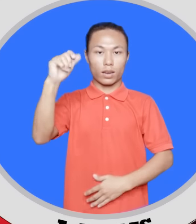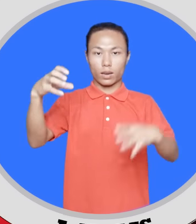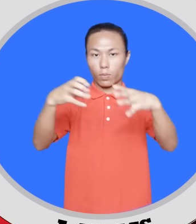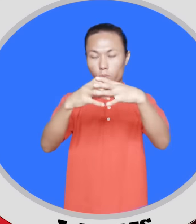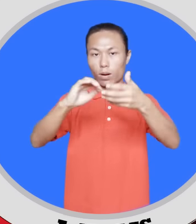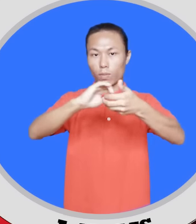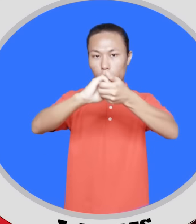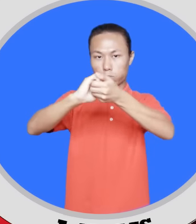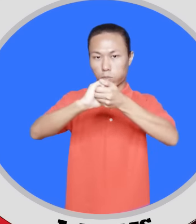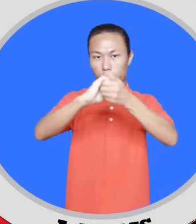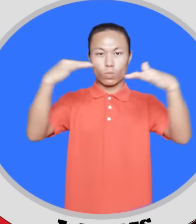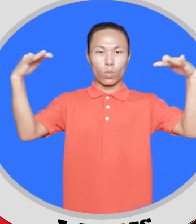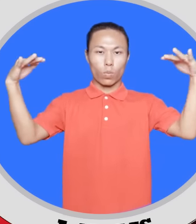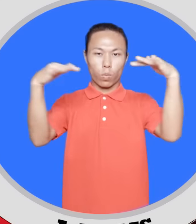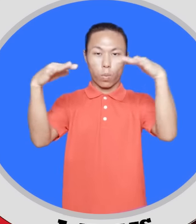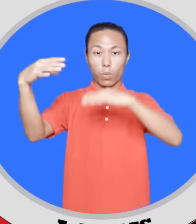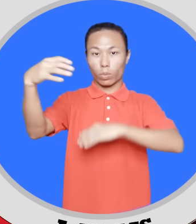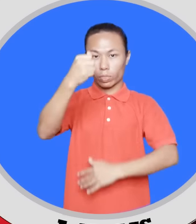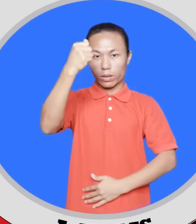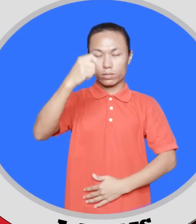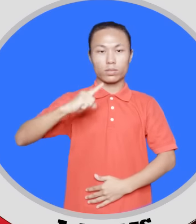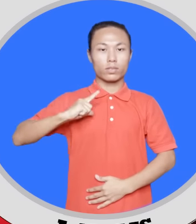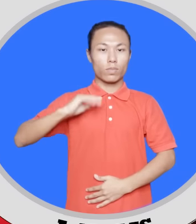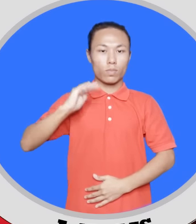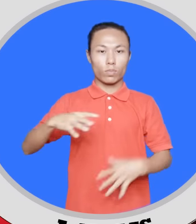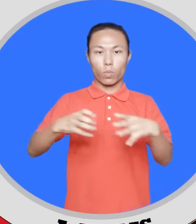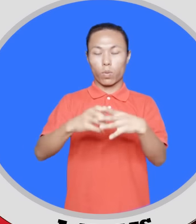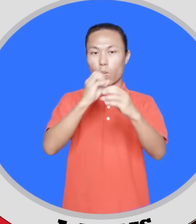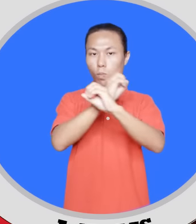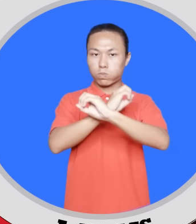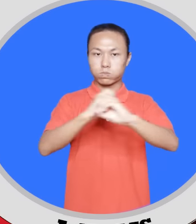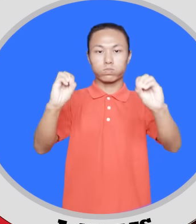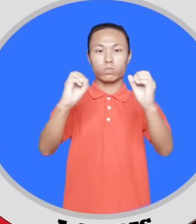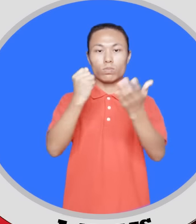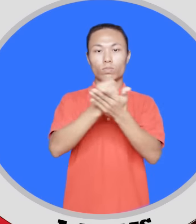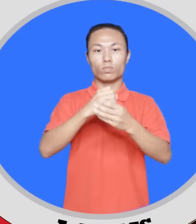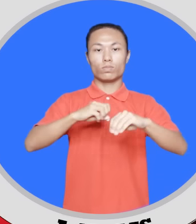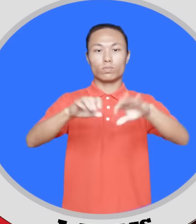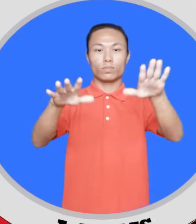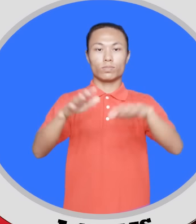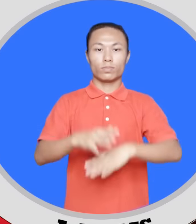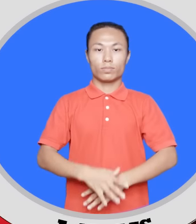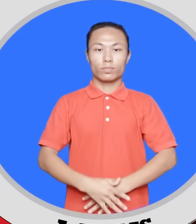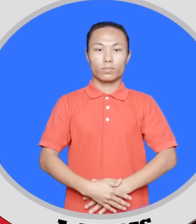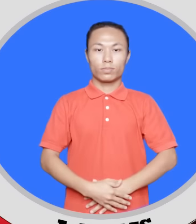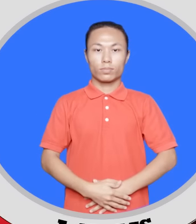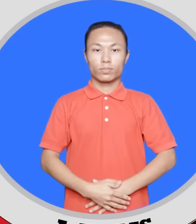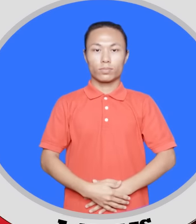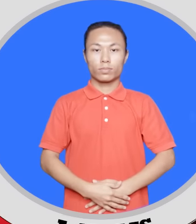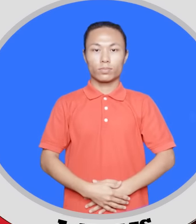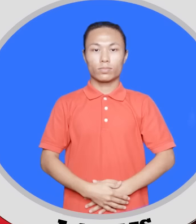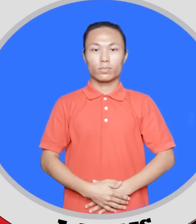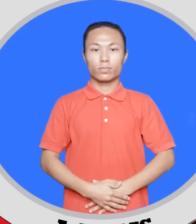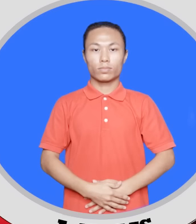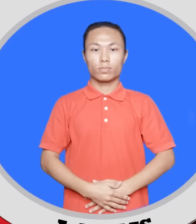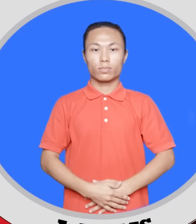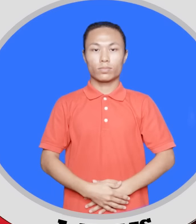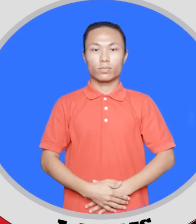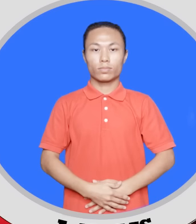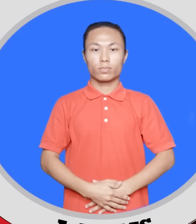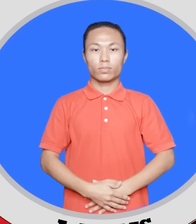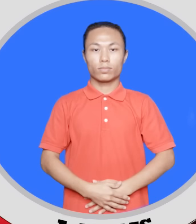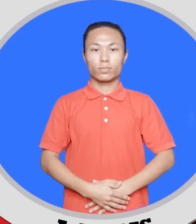တလေးနဲ့ TNLA ဦးဆောင်တဲ့မဟာမိတ်တပ်တွေကအပြည့်အဝထိန်းချုပ်ထားနိုင်ပြီးအကြမ်းဖက်စစ်ကောင်စီကင်းစင်တဲ့နယ်မြေဖြစ်လာခဲ့ပြီလို့ပြ